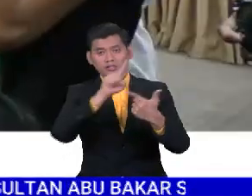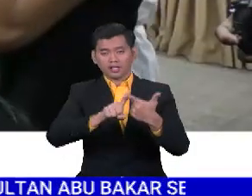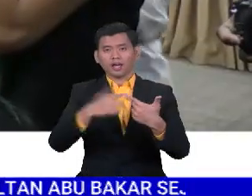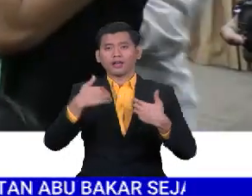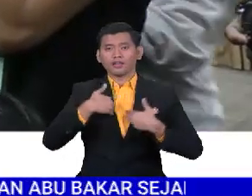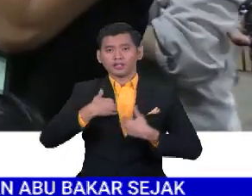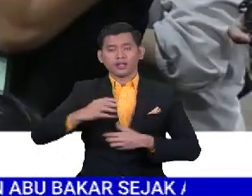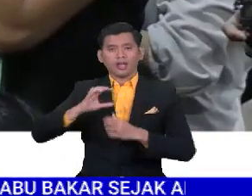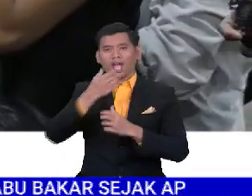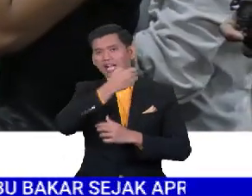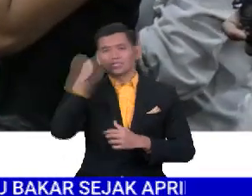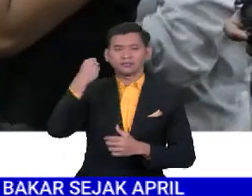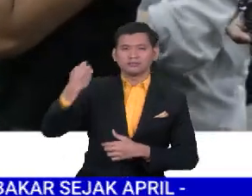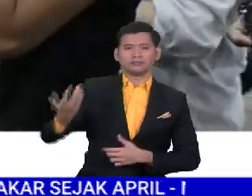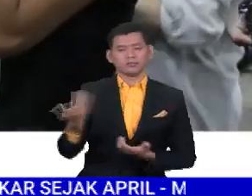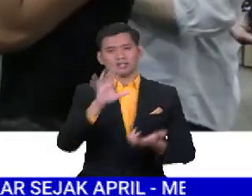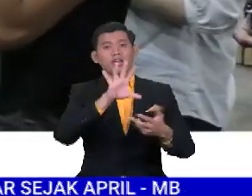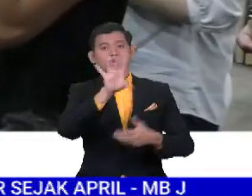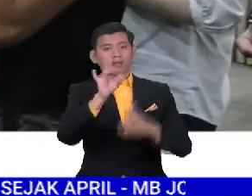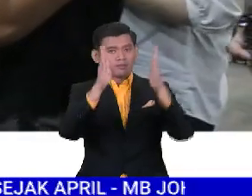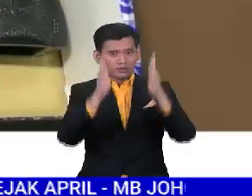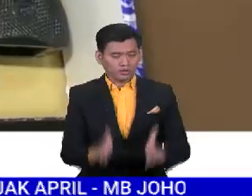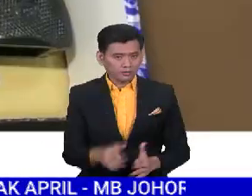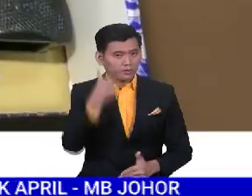bom tangan. 8 suspek lain termasuk seorang